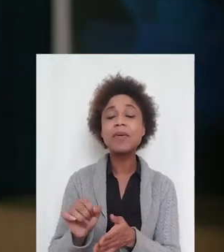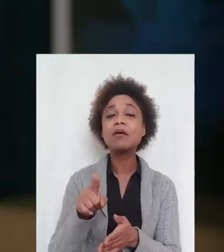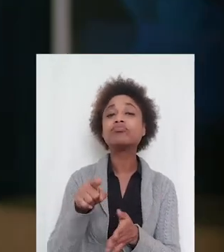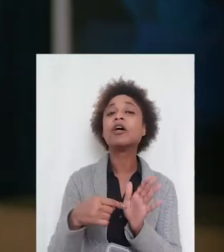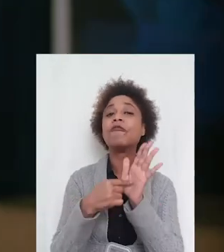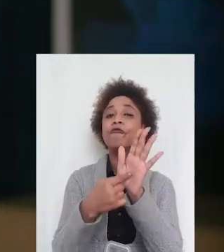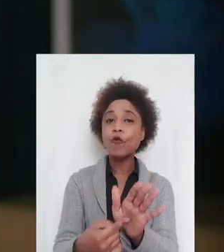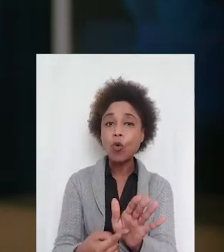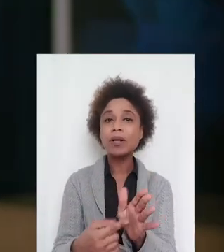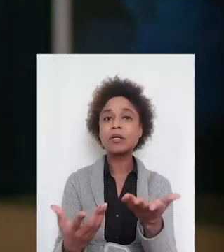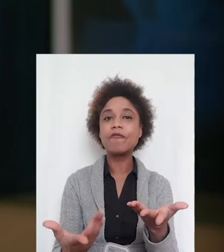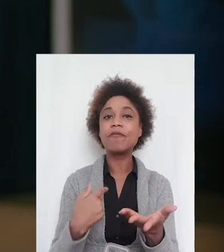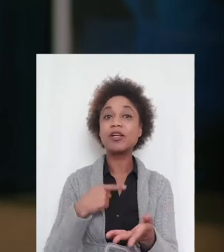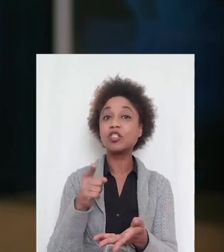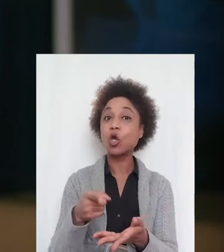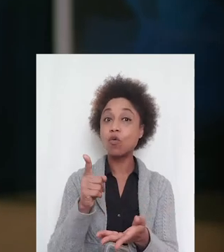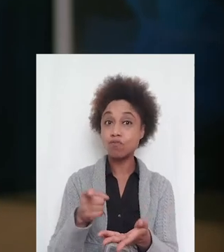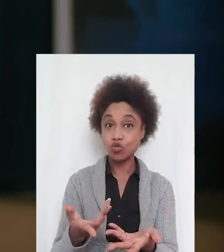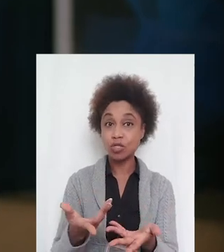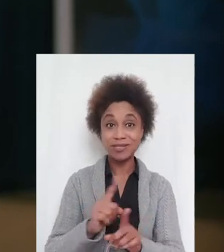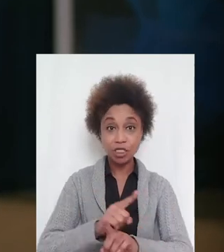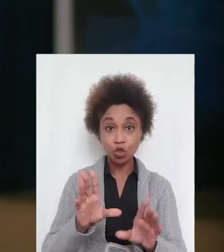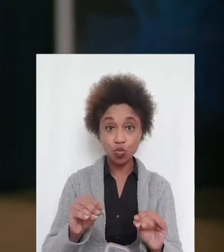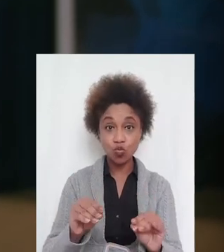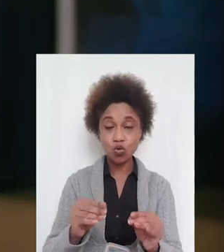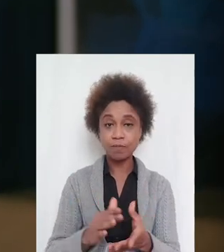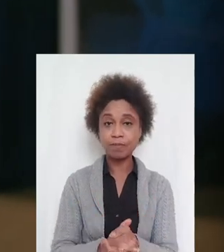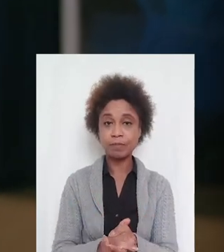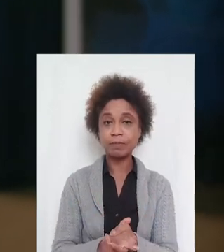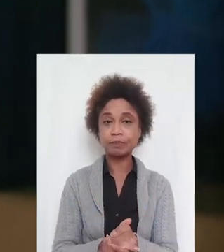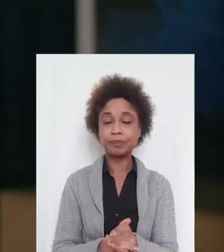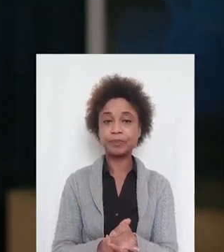geven van dat je dacht, zo moet je het dus niet doen, Redo?